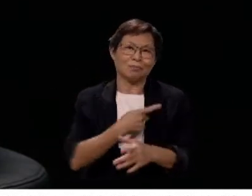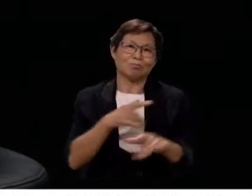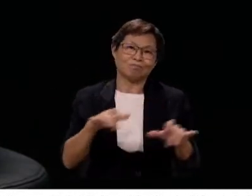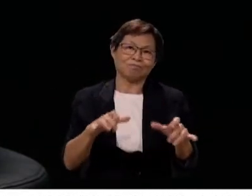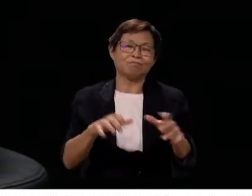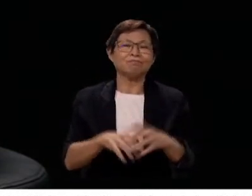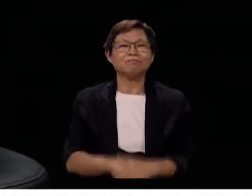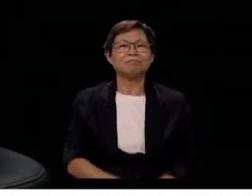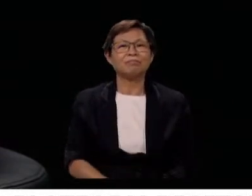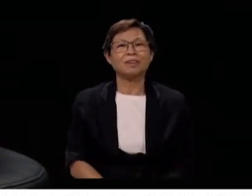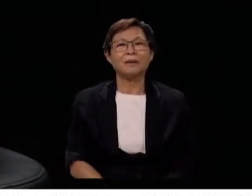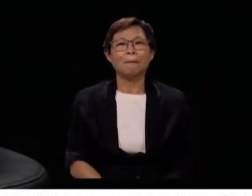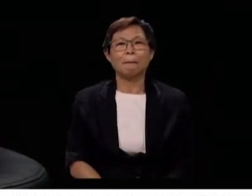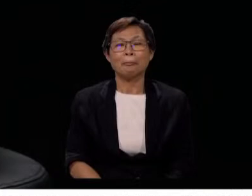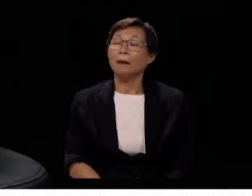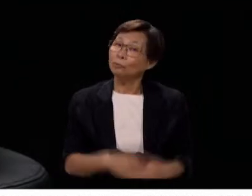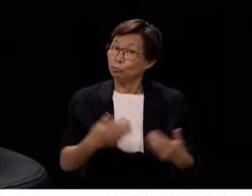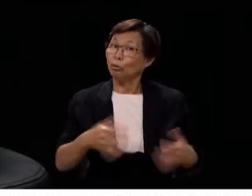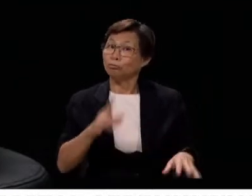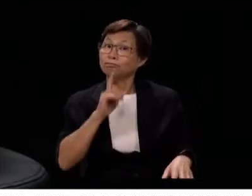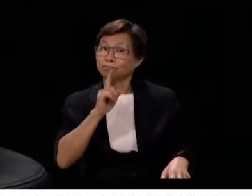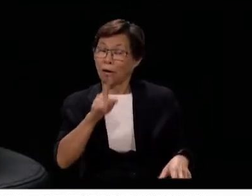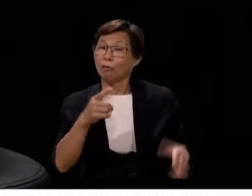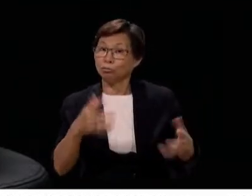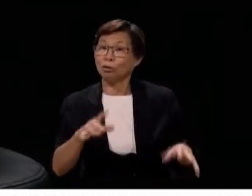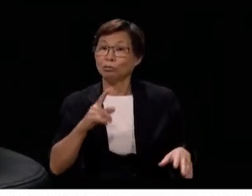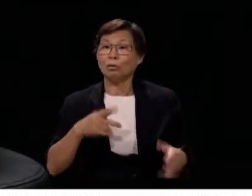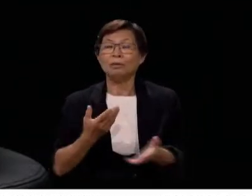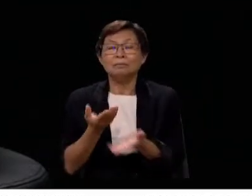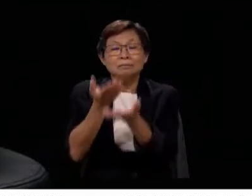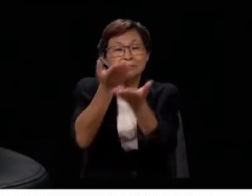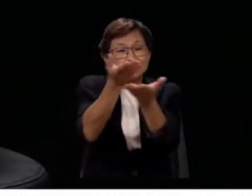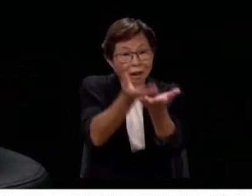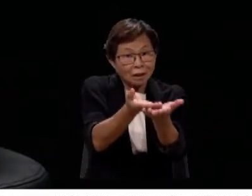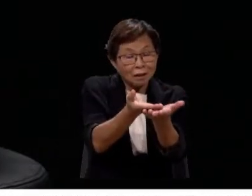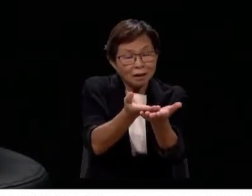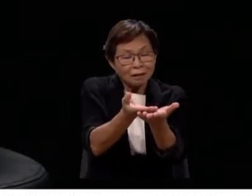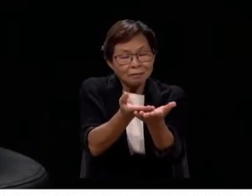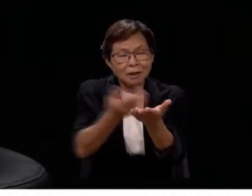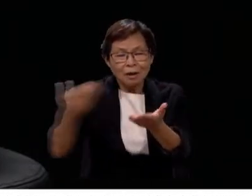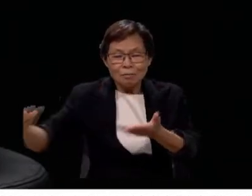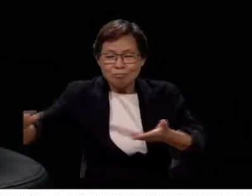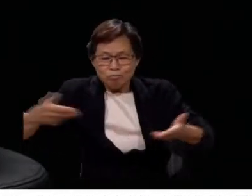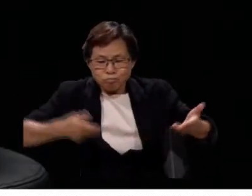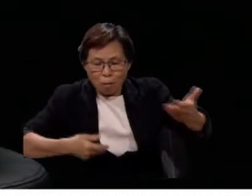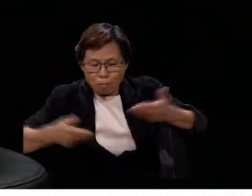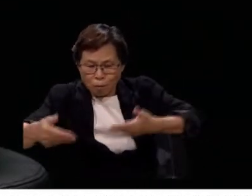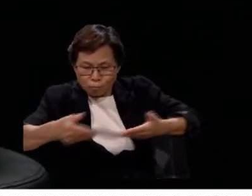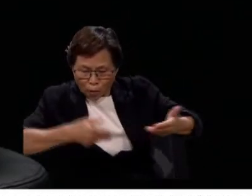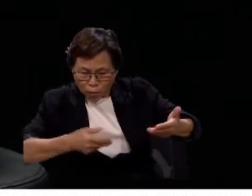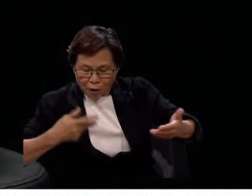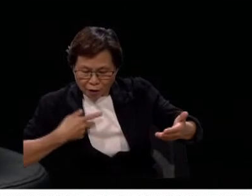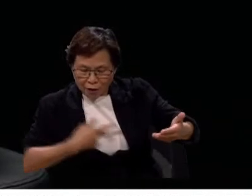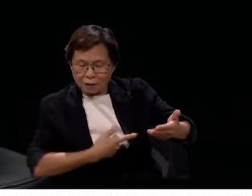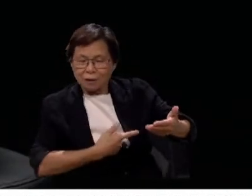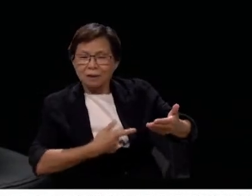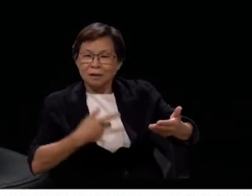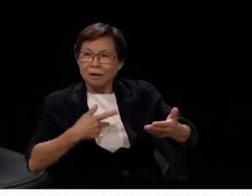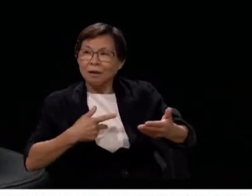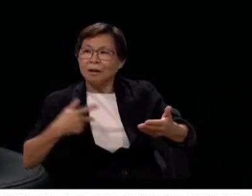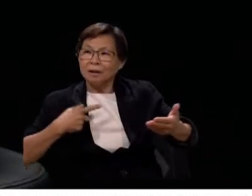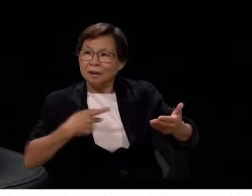lakukan ingin dan sudah pasti bila cadangan ini datang kita Dahlan Bali